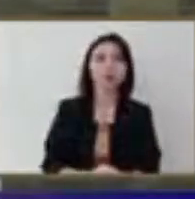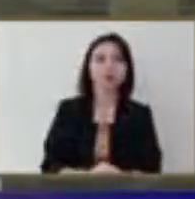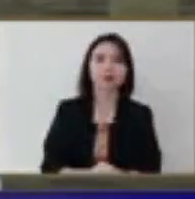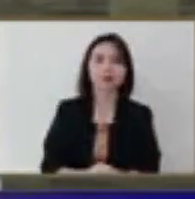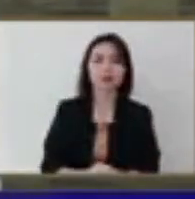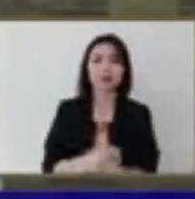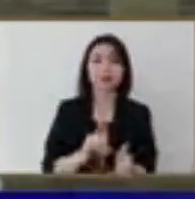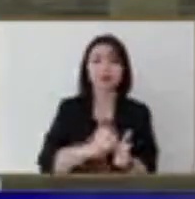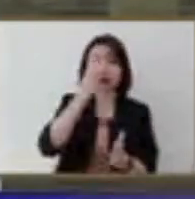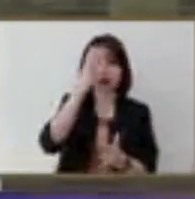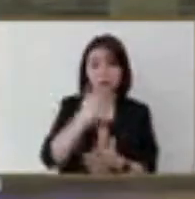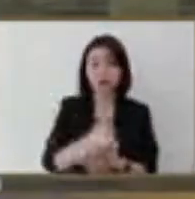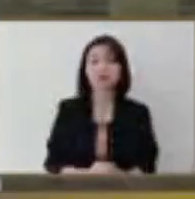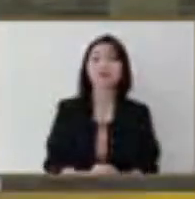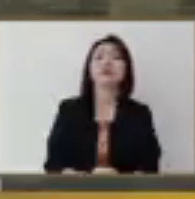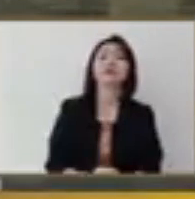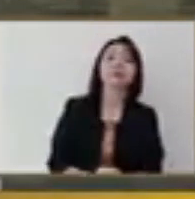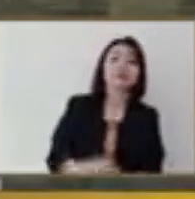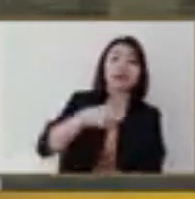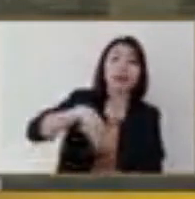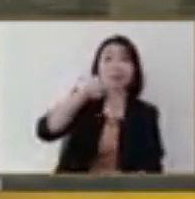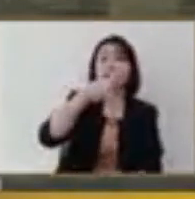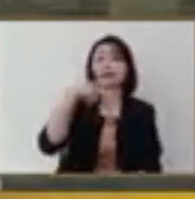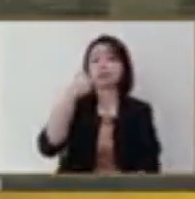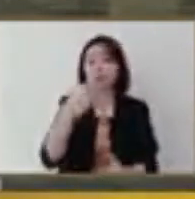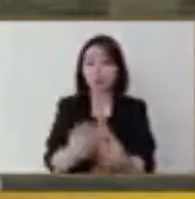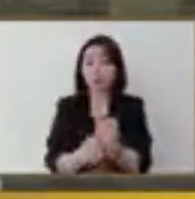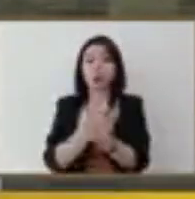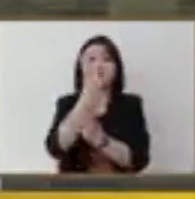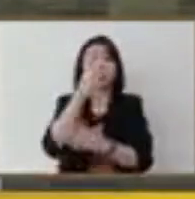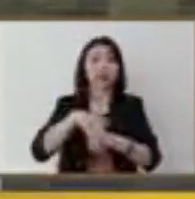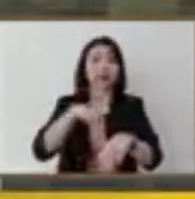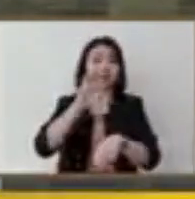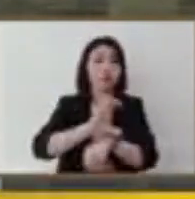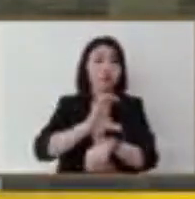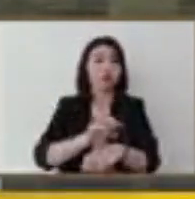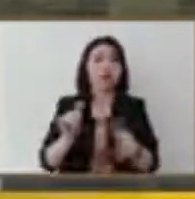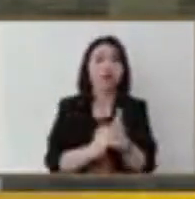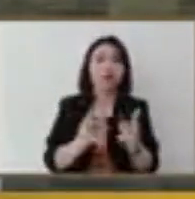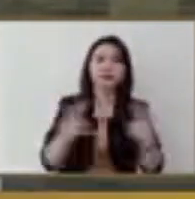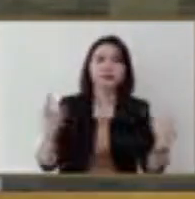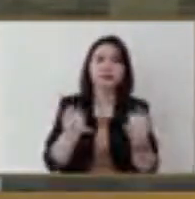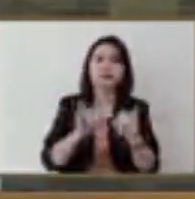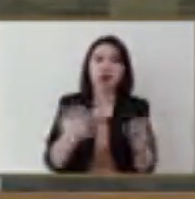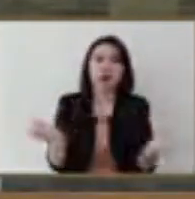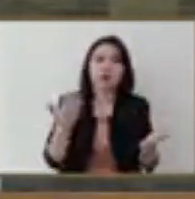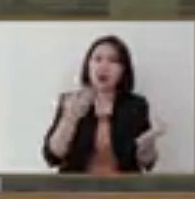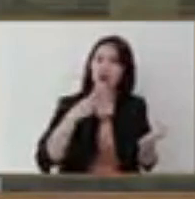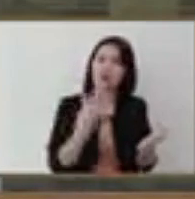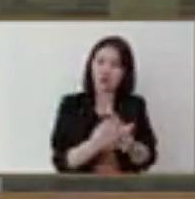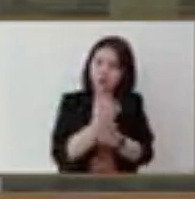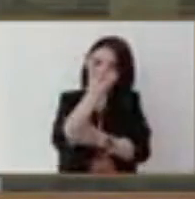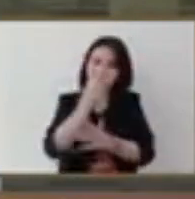Kaya mahalaga yan sa inyo mga lumalaki sa simbahan na kung saan kayo sumasagana ng salita ng Diyos, dapat